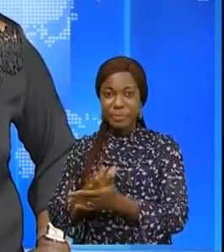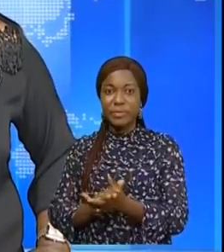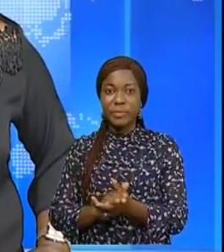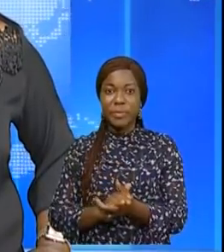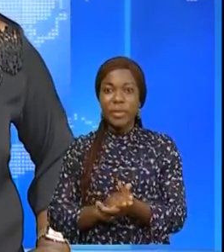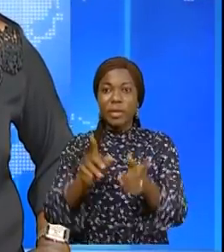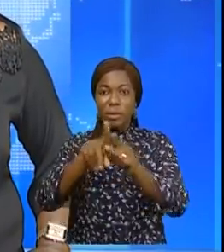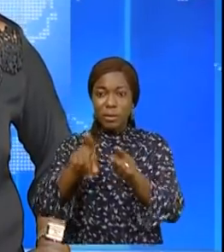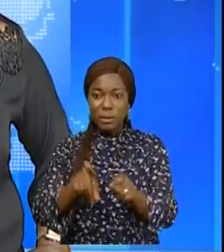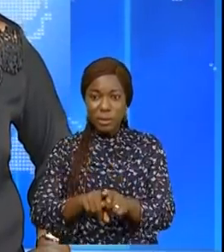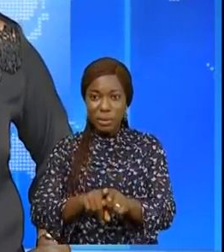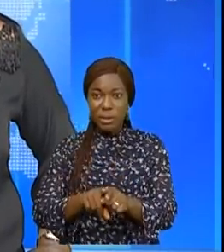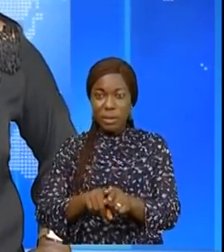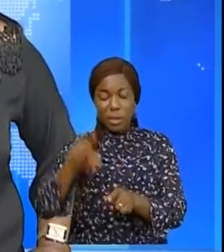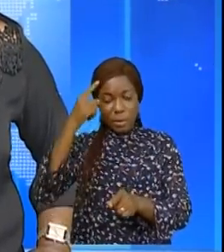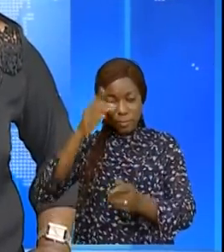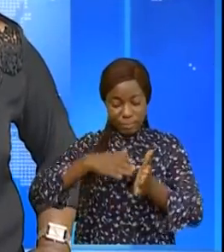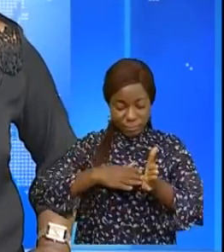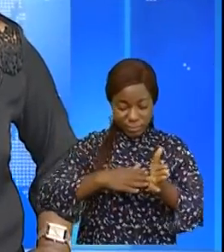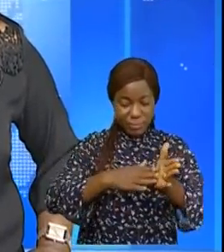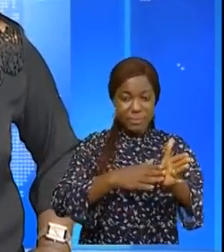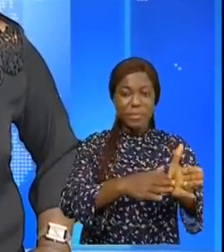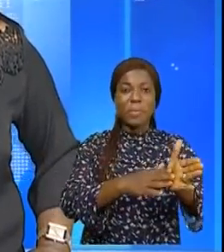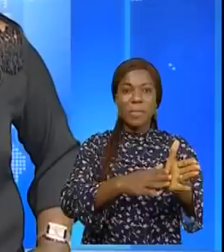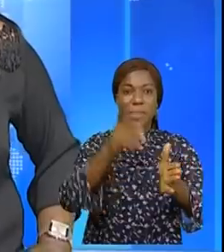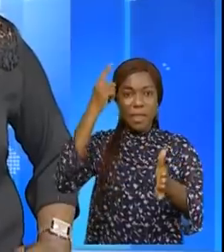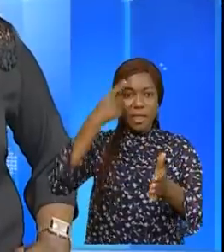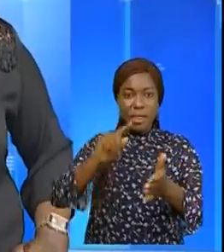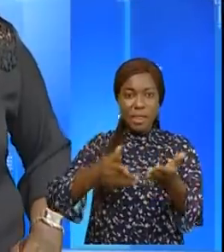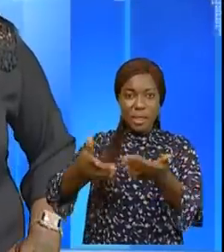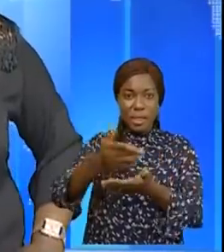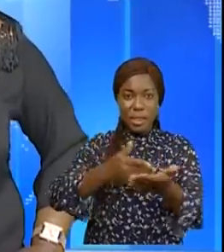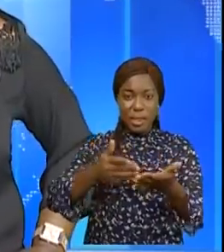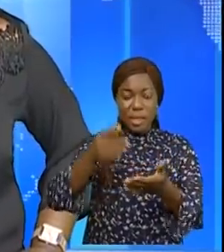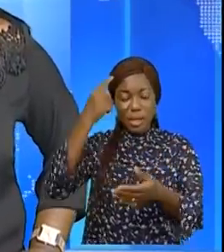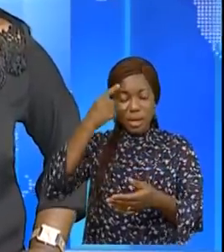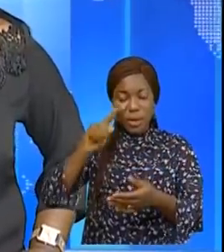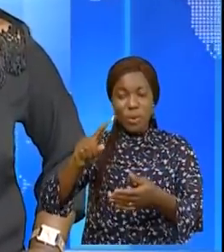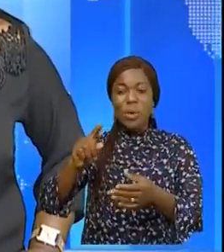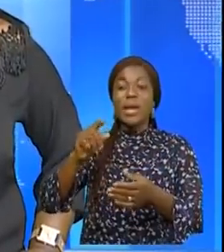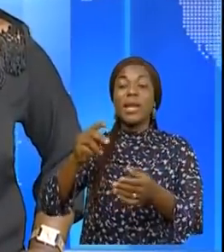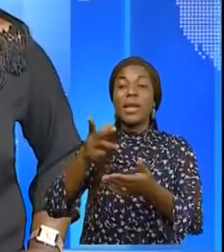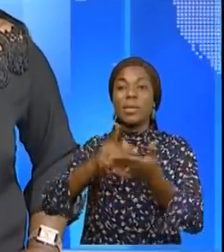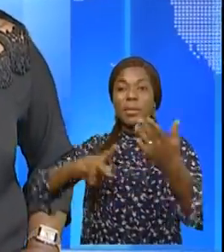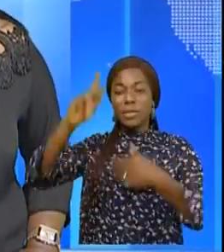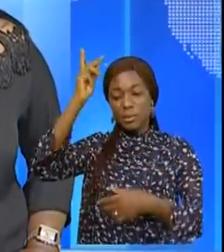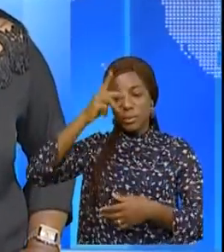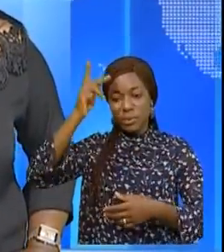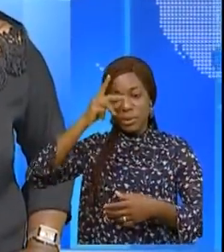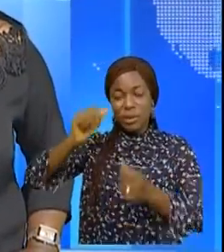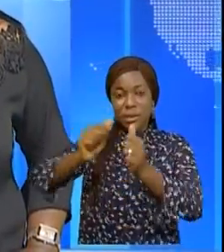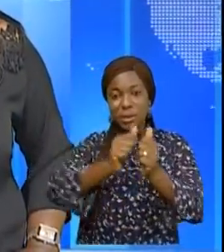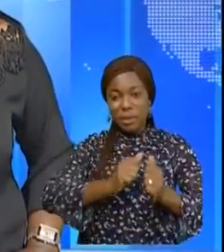Séraphin Oumba KPP, poursuit sa tournée de redynamisation et d'implantation du parti dans l'ensemble de la République démocratique du